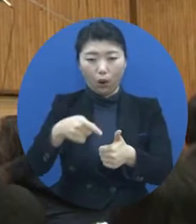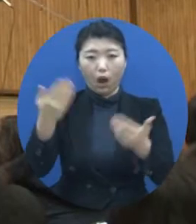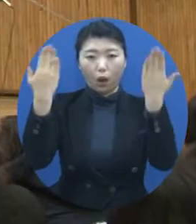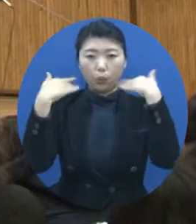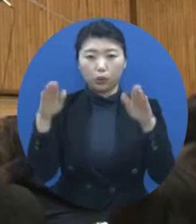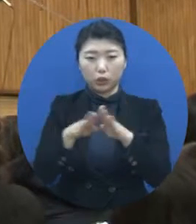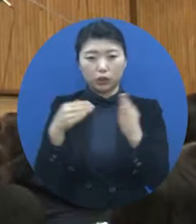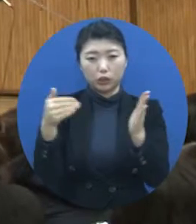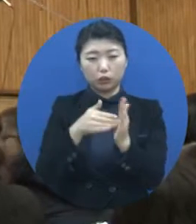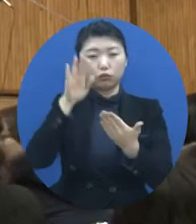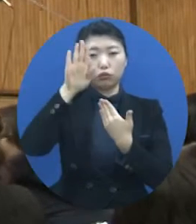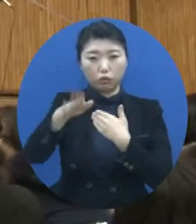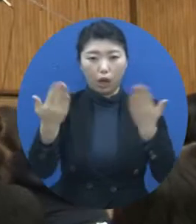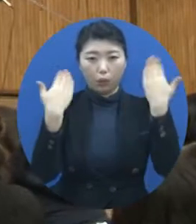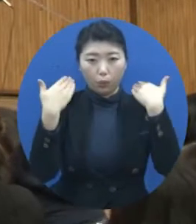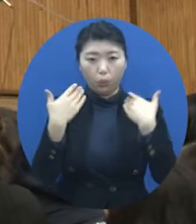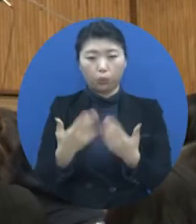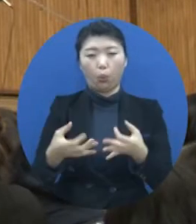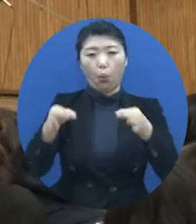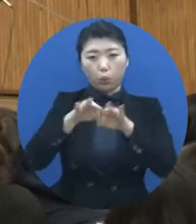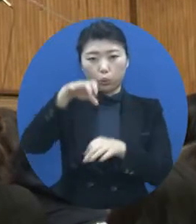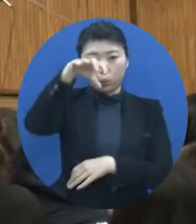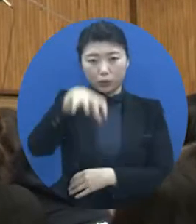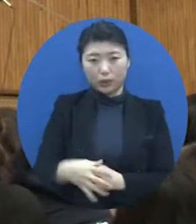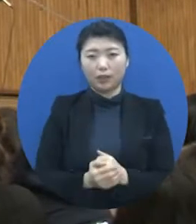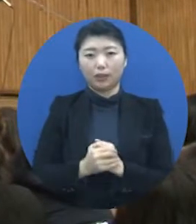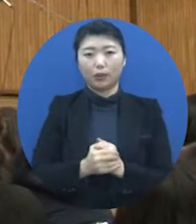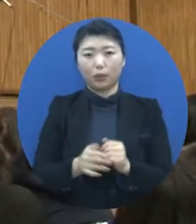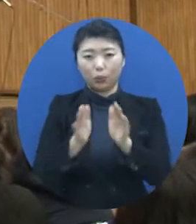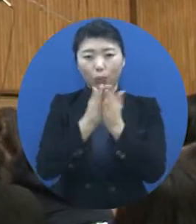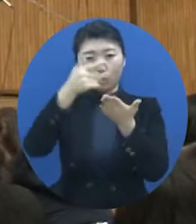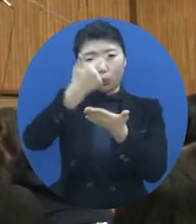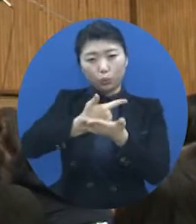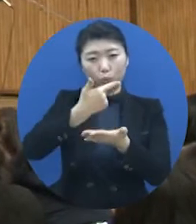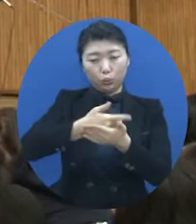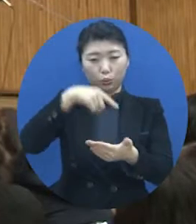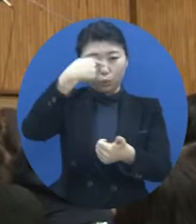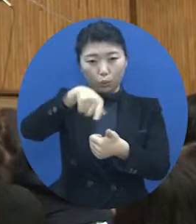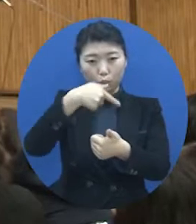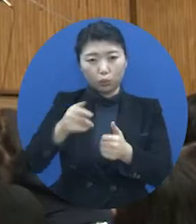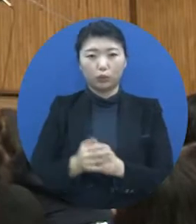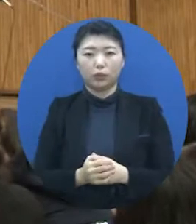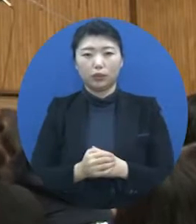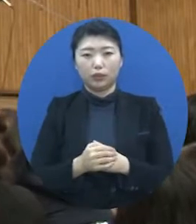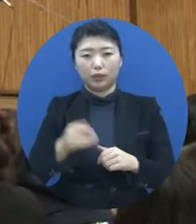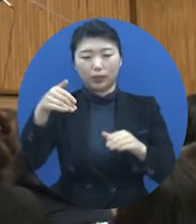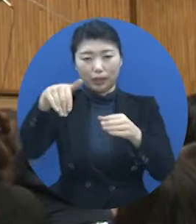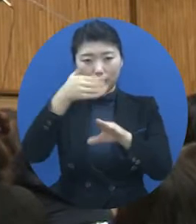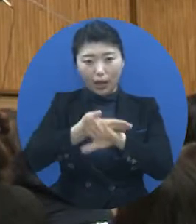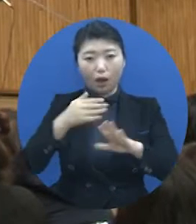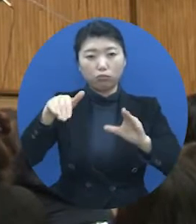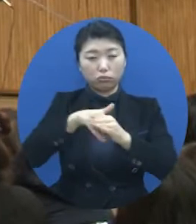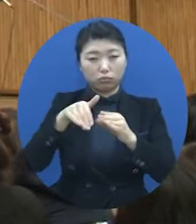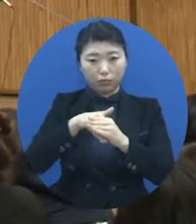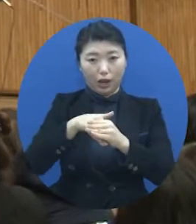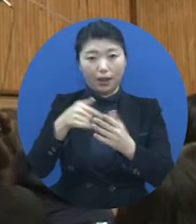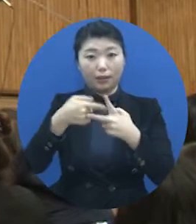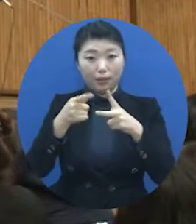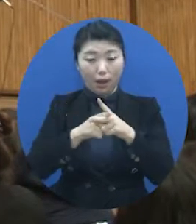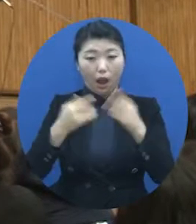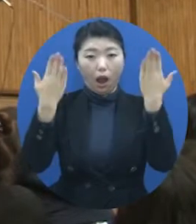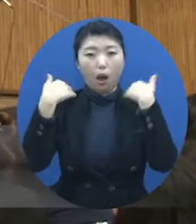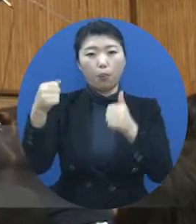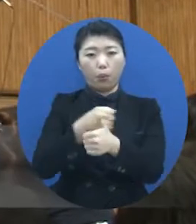학교, 교육공동체, 독서 논술교육, 생생체험, 다문화 이해,